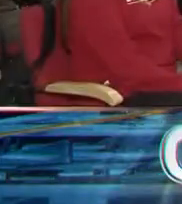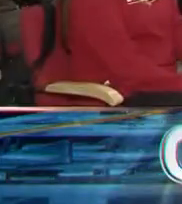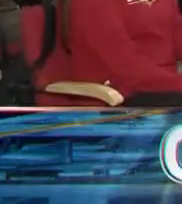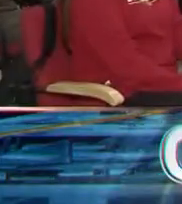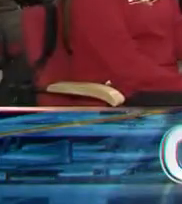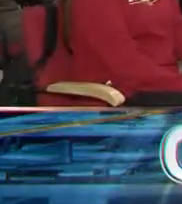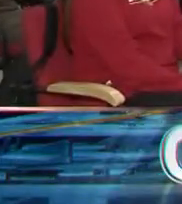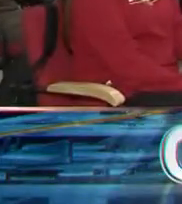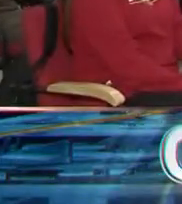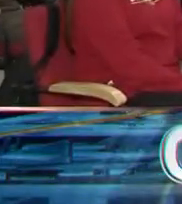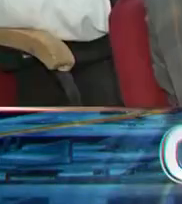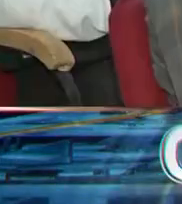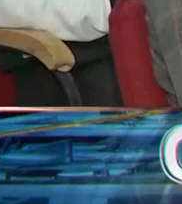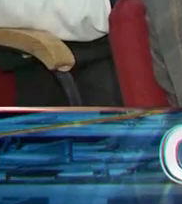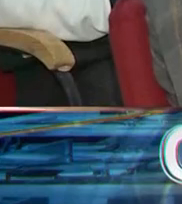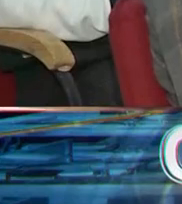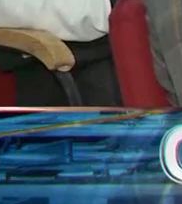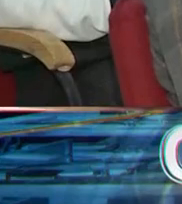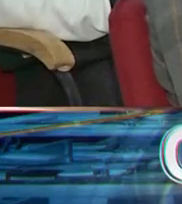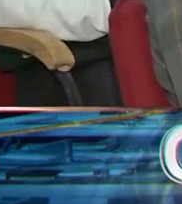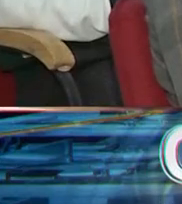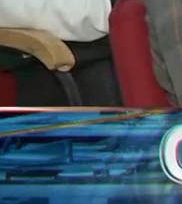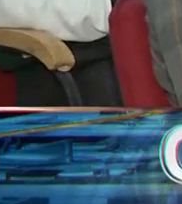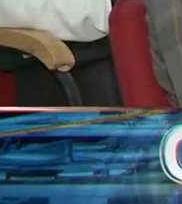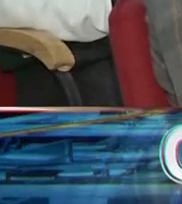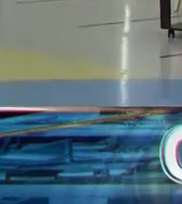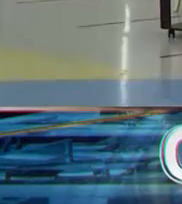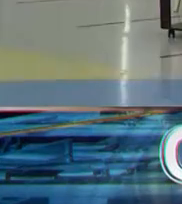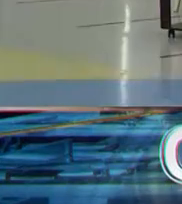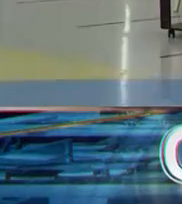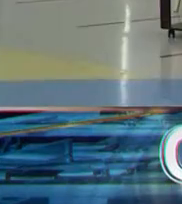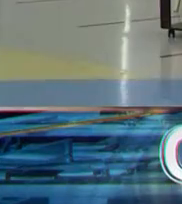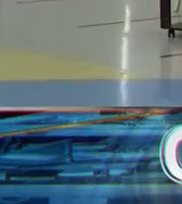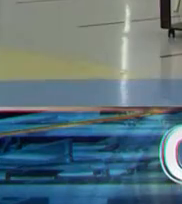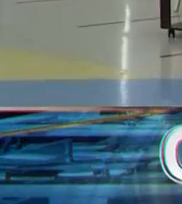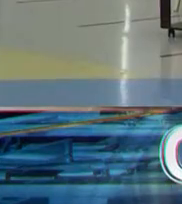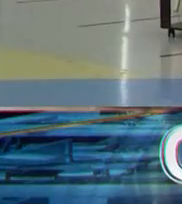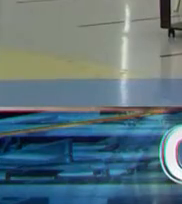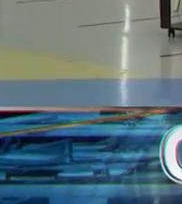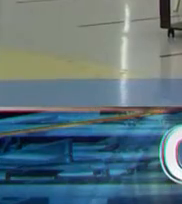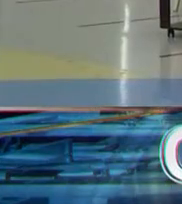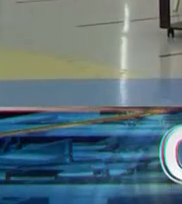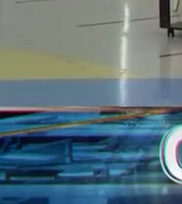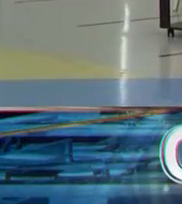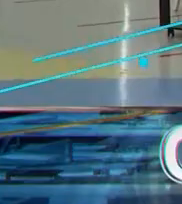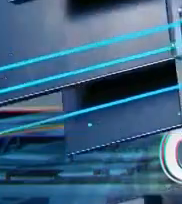На лидирующих позициях. В Талдыкургане прошло закрытие сезона молодежных трудовых отрядов